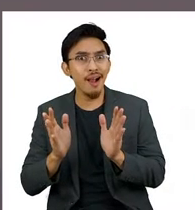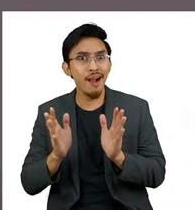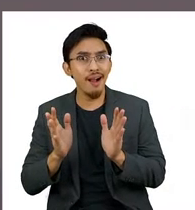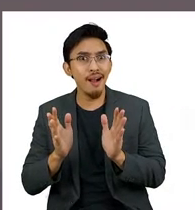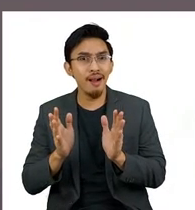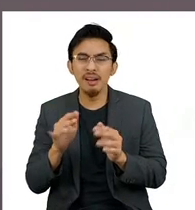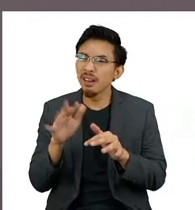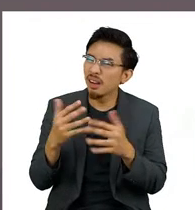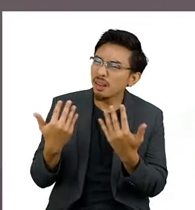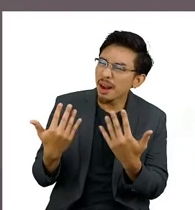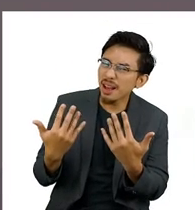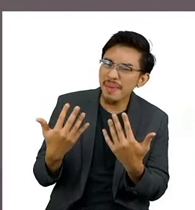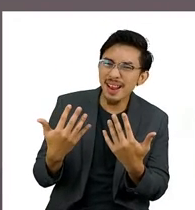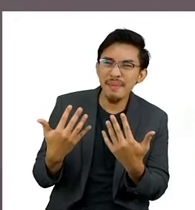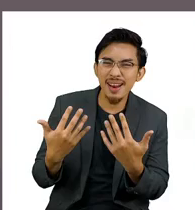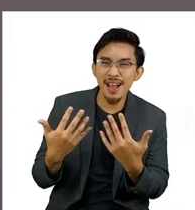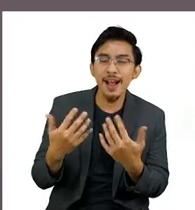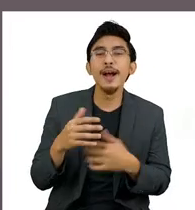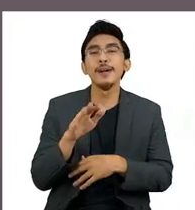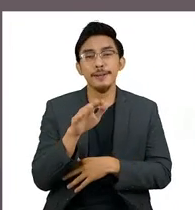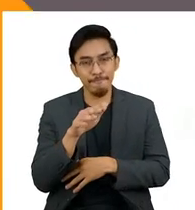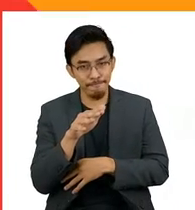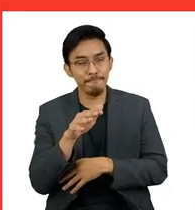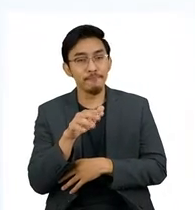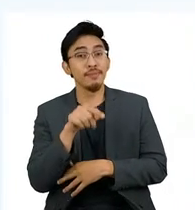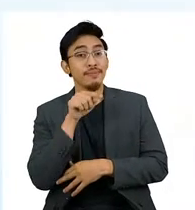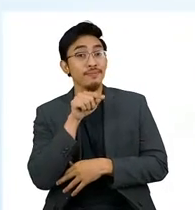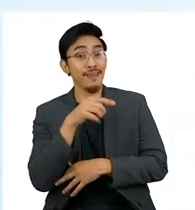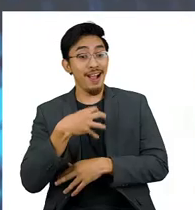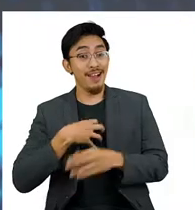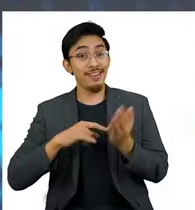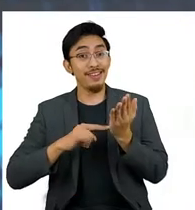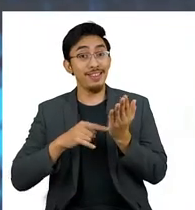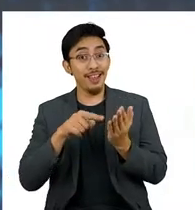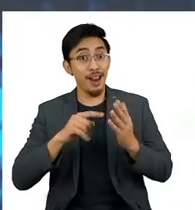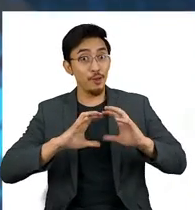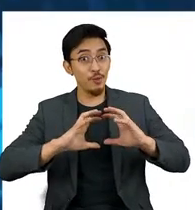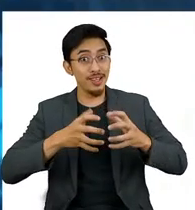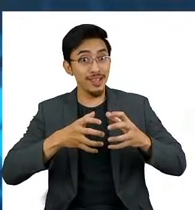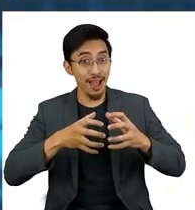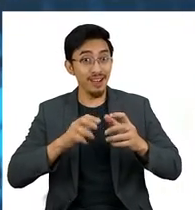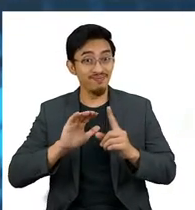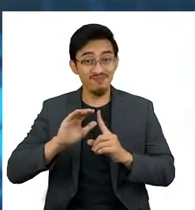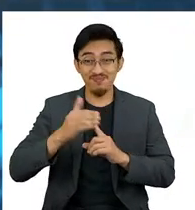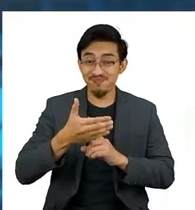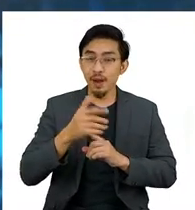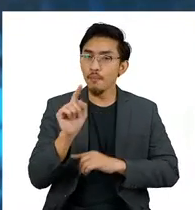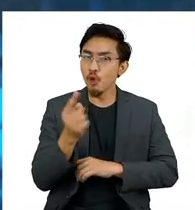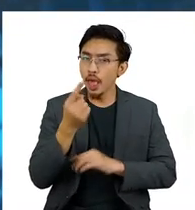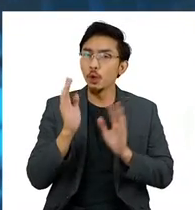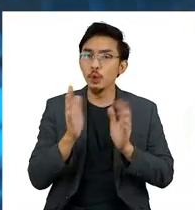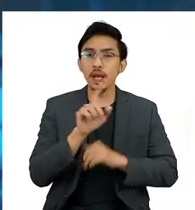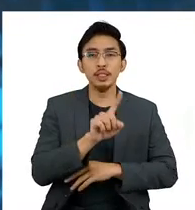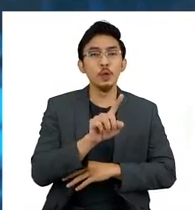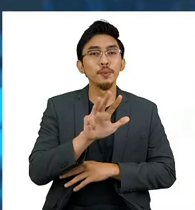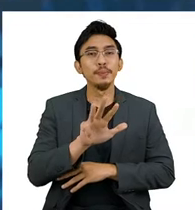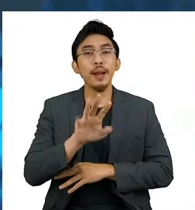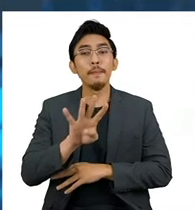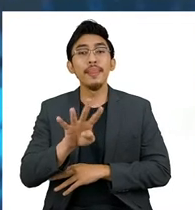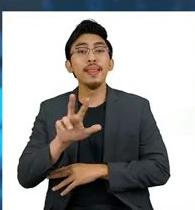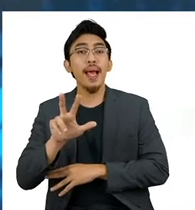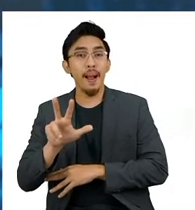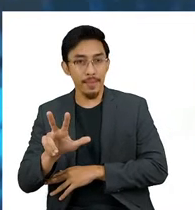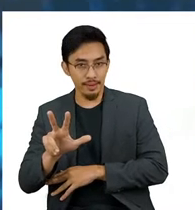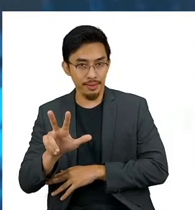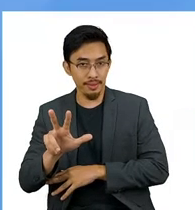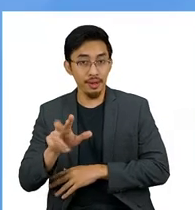1948? Belum sih. Gimana? Jadi, perlindungan hak digital di dunia telah dimulai sejak